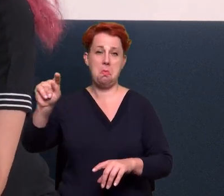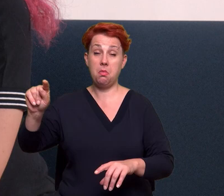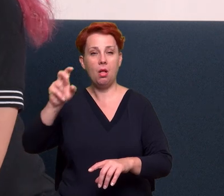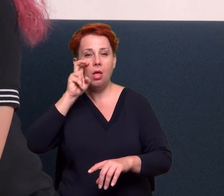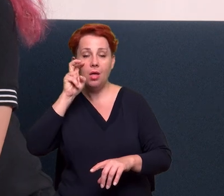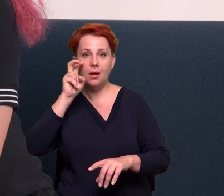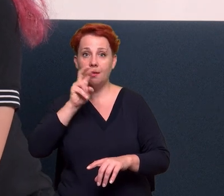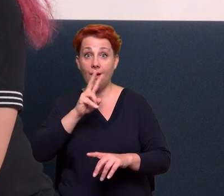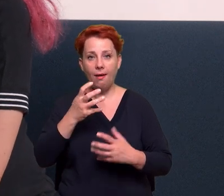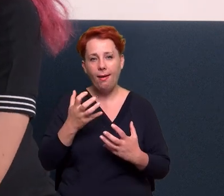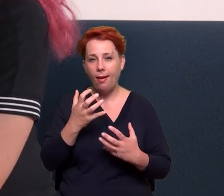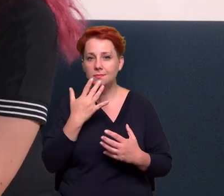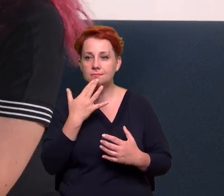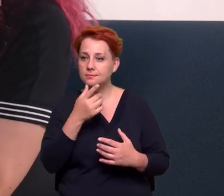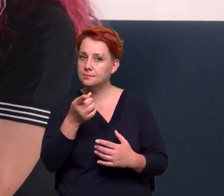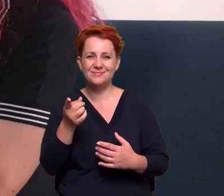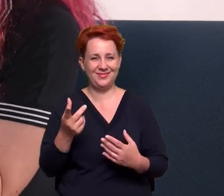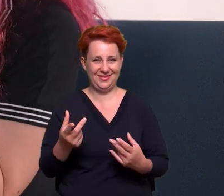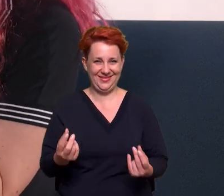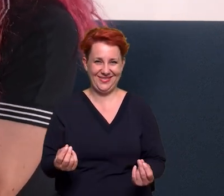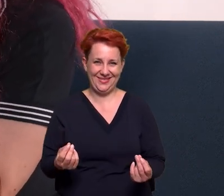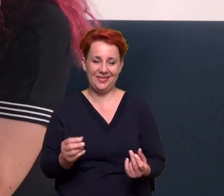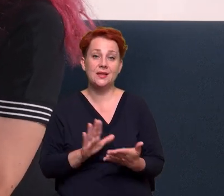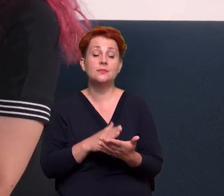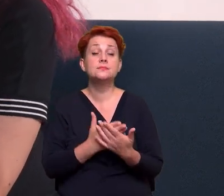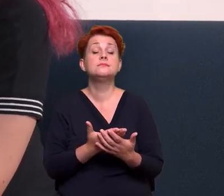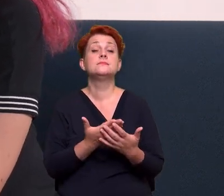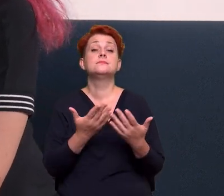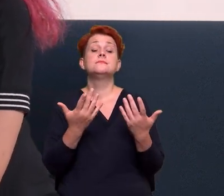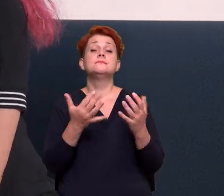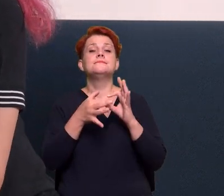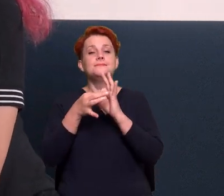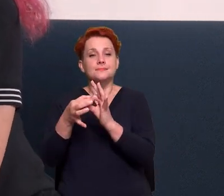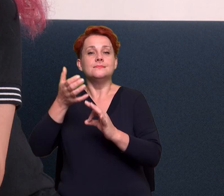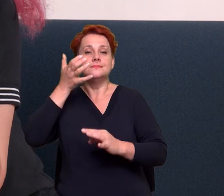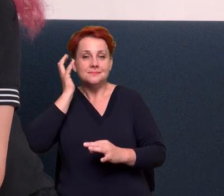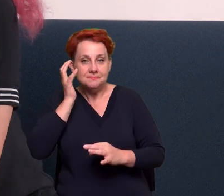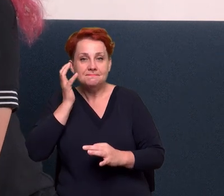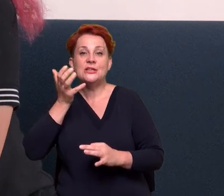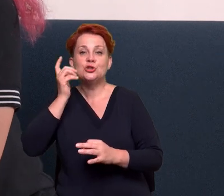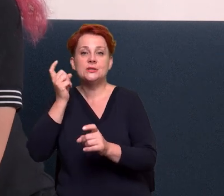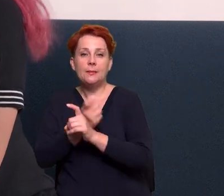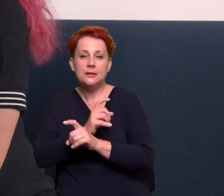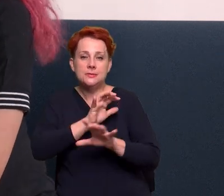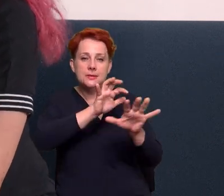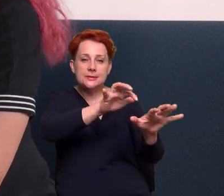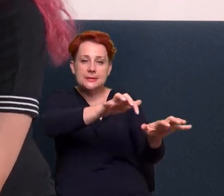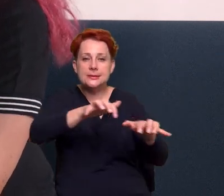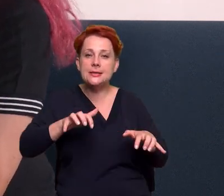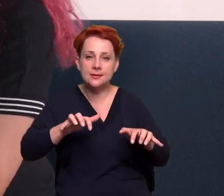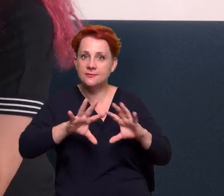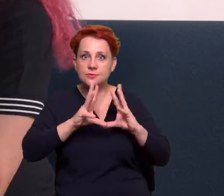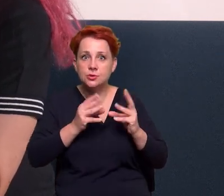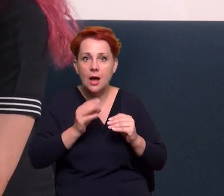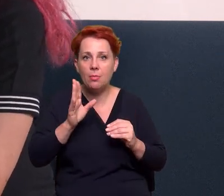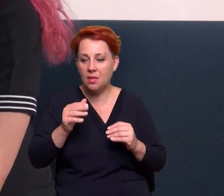wszystkie były chciane. I takim dobrym znowu przykładem jest to, co znajdujemy w kontekście czeskim, to znaczy czeskie państwo konfiskuje ile może i potem okazuje się, że